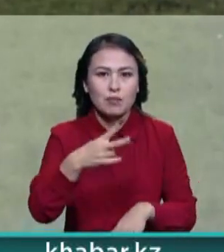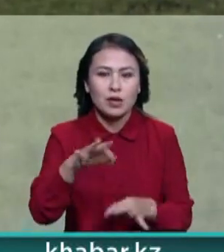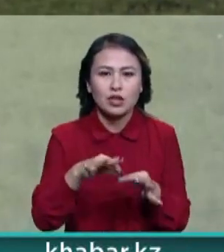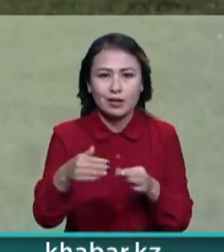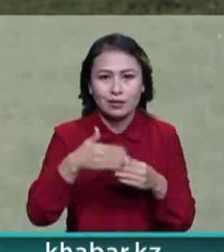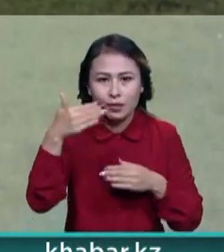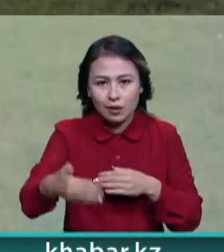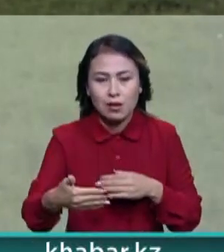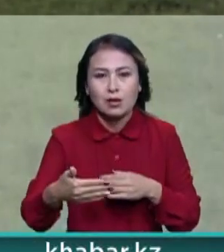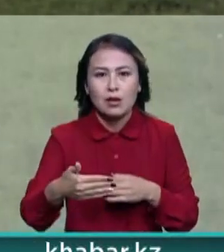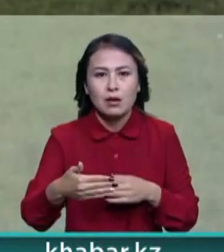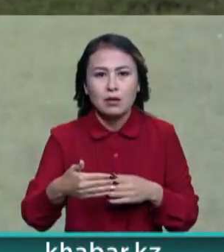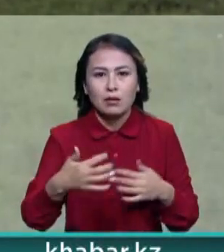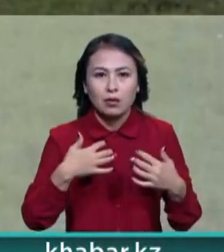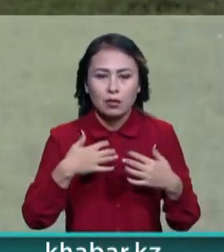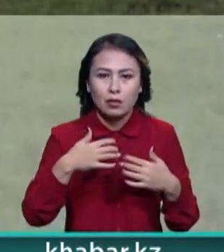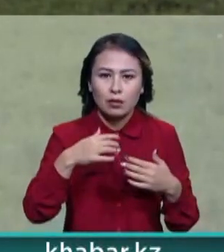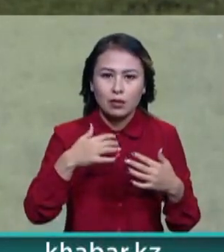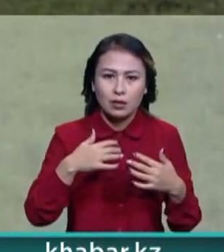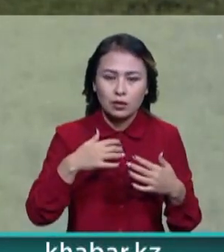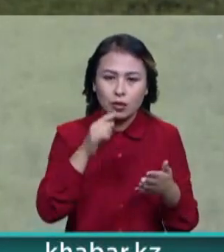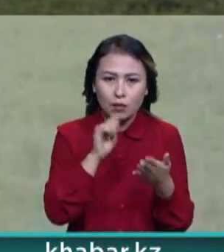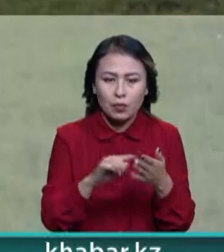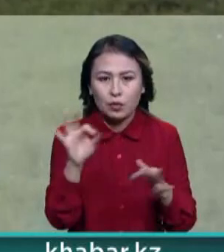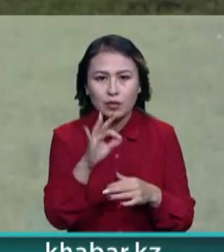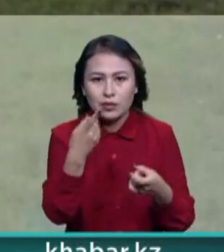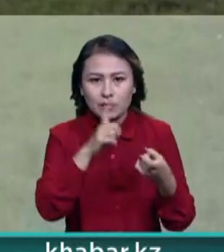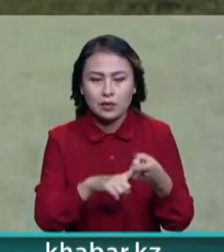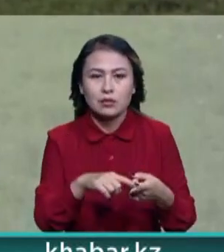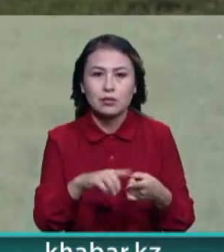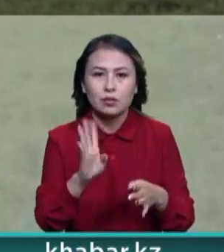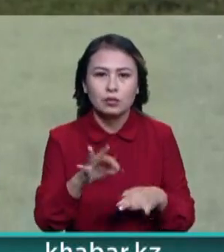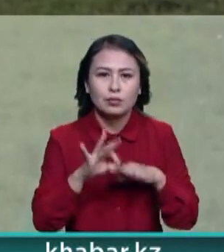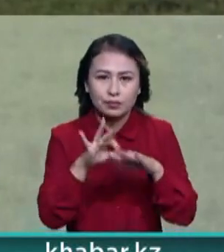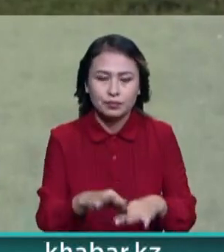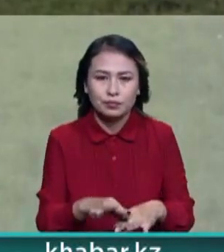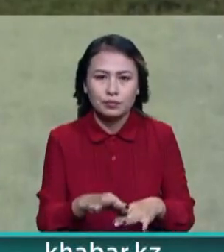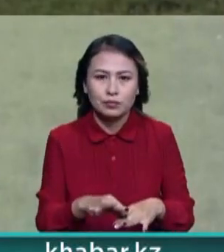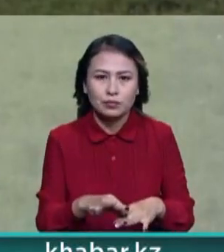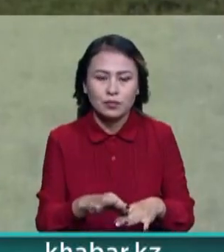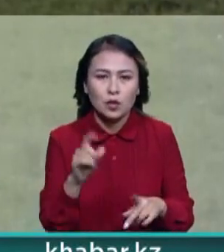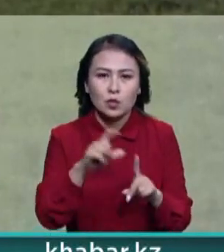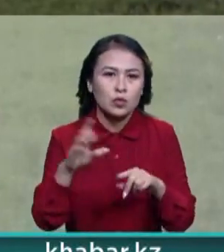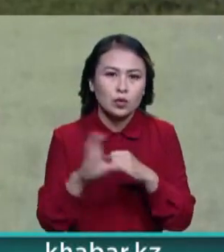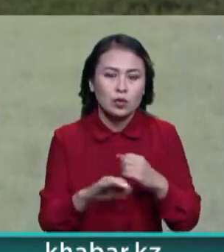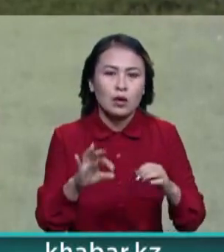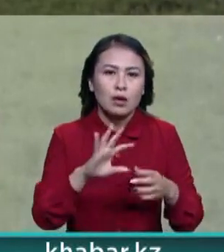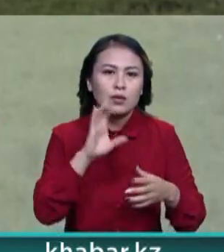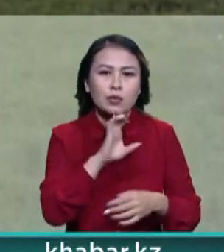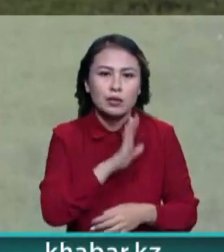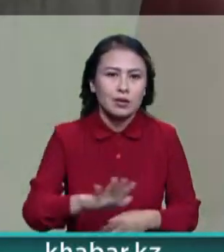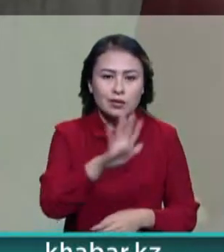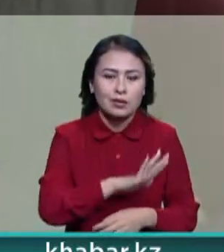де жабайы құстардың ұшу бағыты бойынша жүргізілетін болады. Сөз соңында айта кетейін, жалпы солтүстік